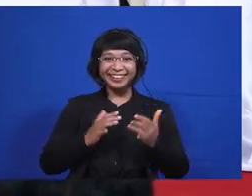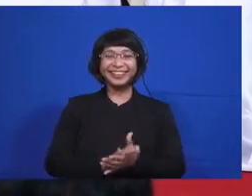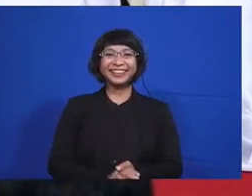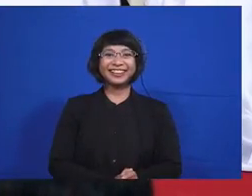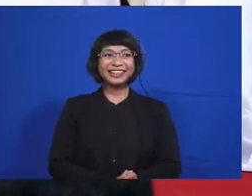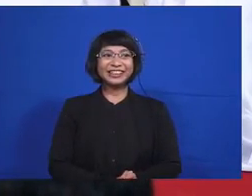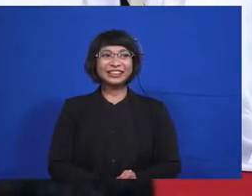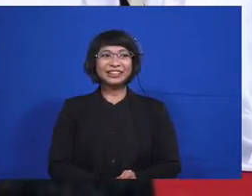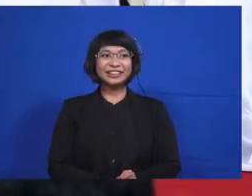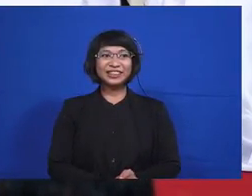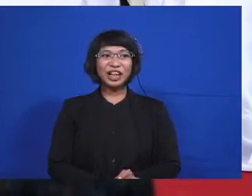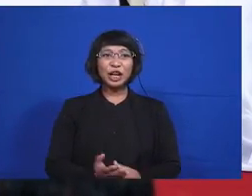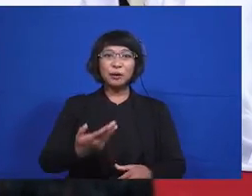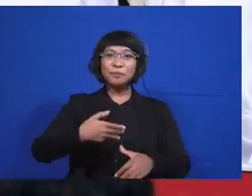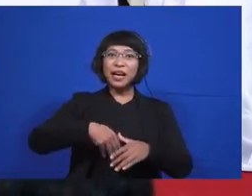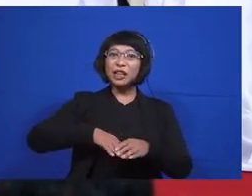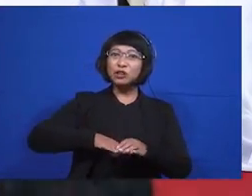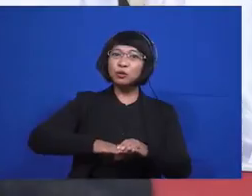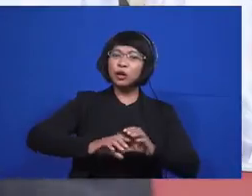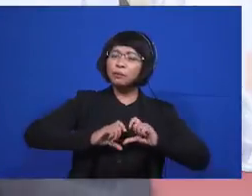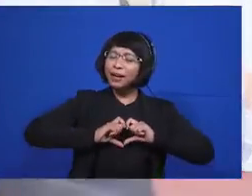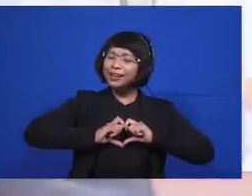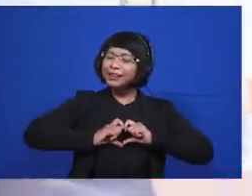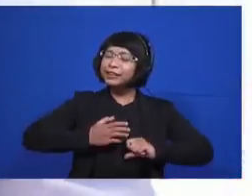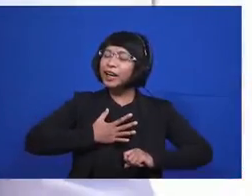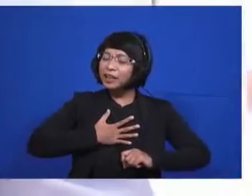Ada yang menyentuh dalam hati saya gitu, bahwa setiap